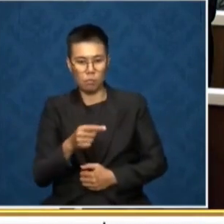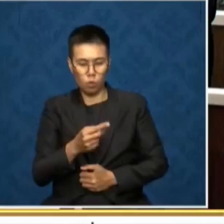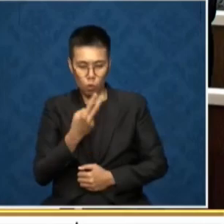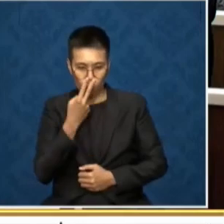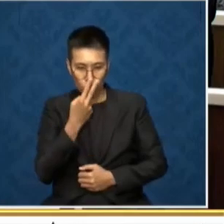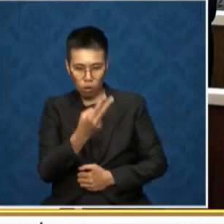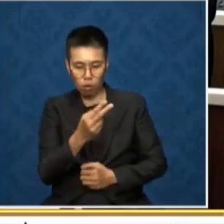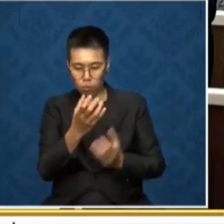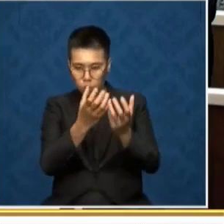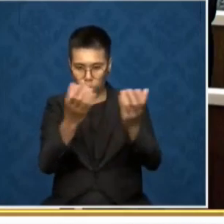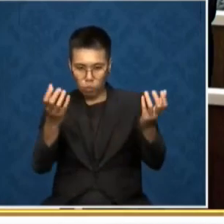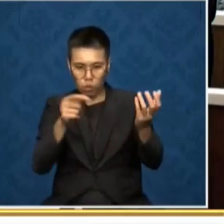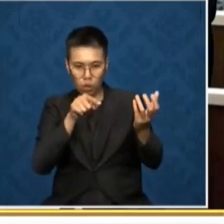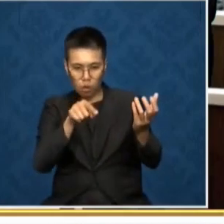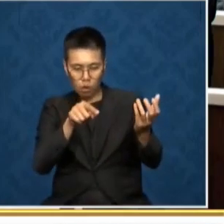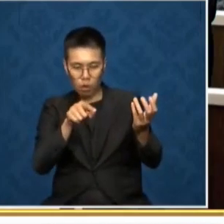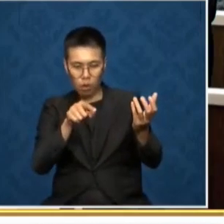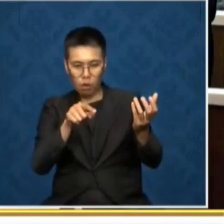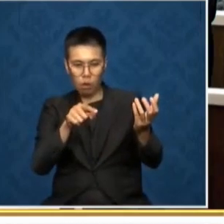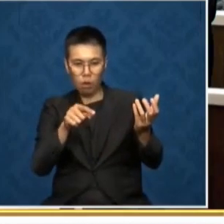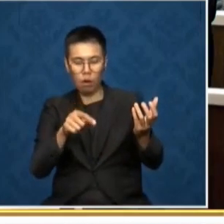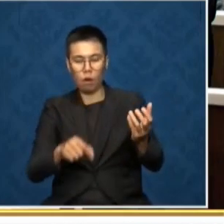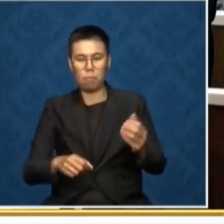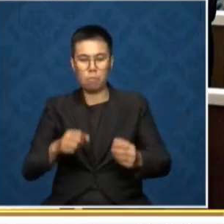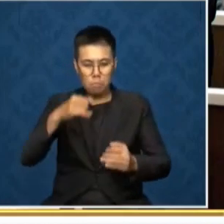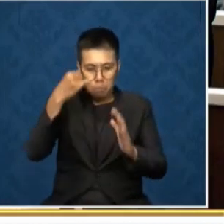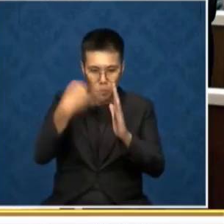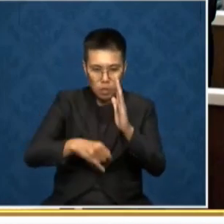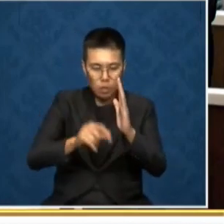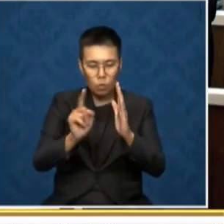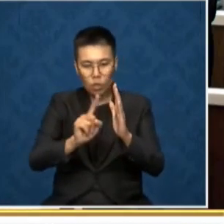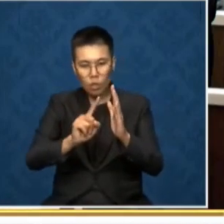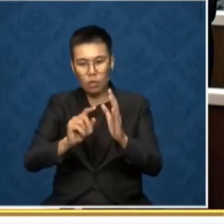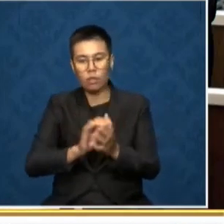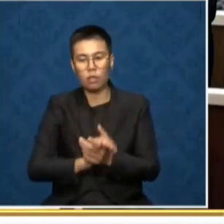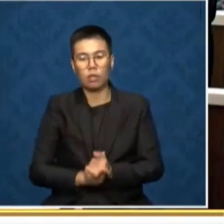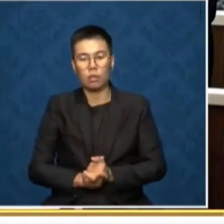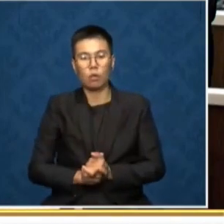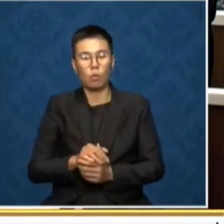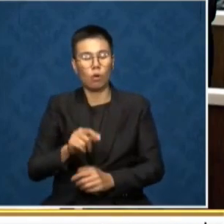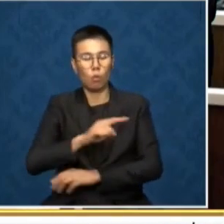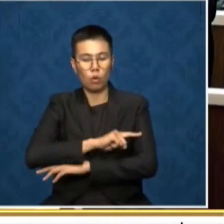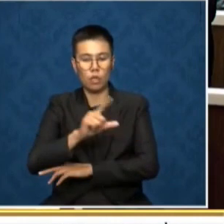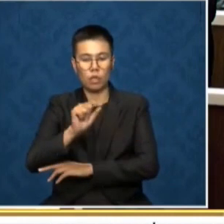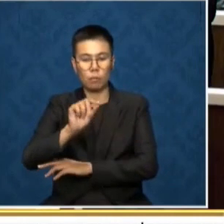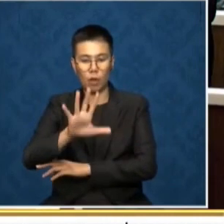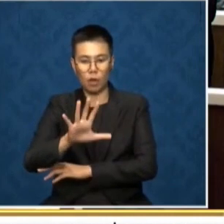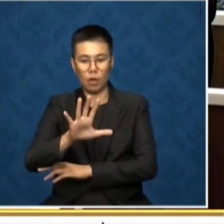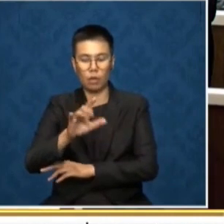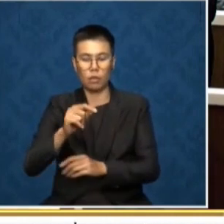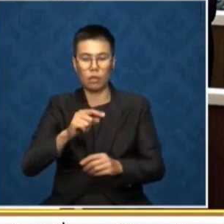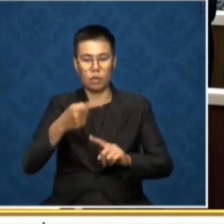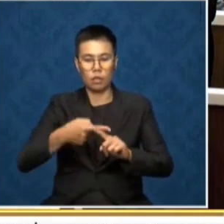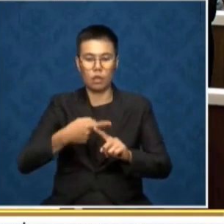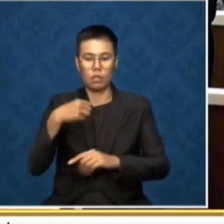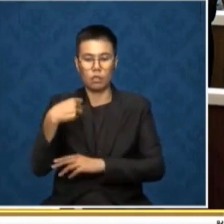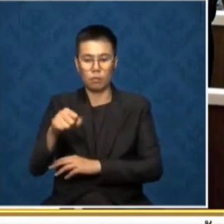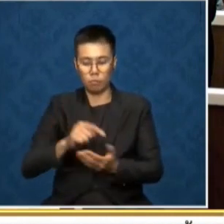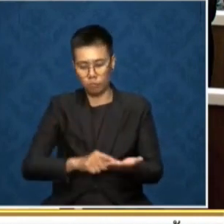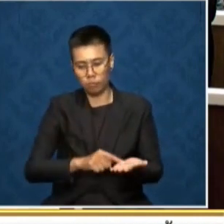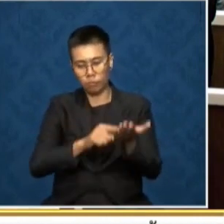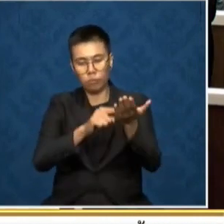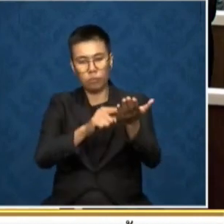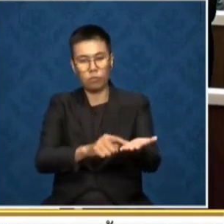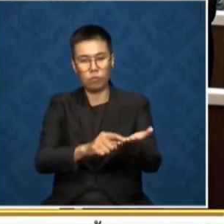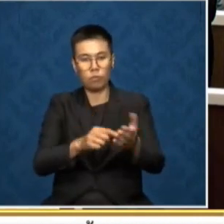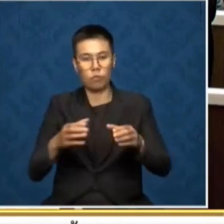ไรจนมาถึงสภาชุดที่25ที่ผ่านมาครับก็มีการเสนอแก้ไขรัฐธรรมนูญ